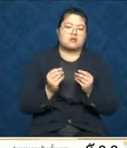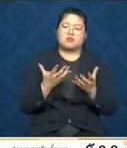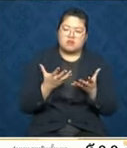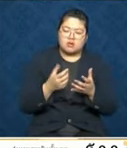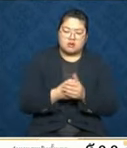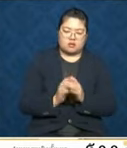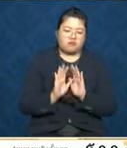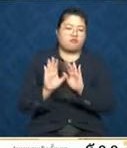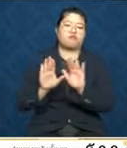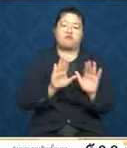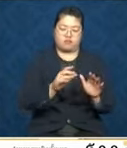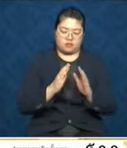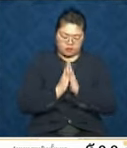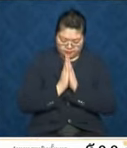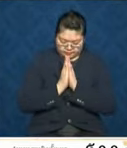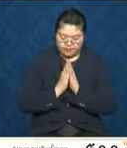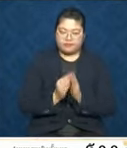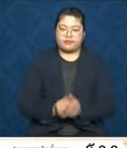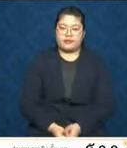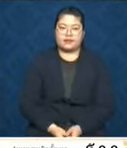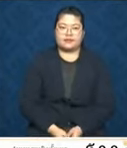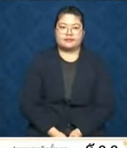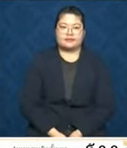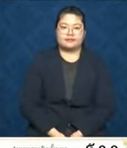ประธานครับขอบคุณครับ